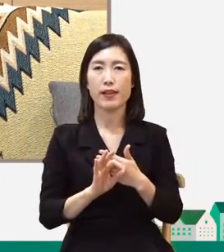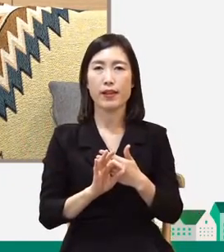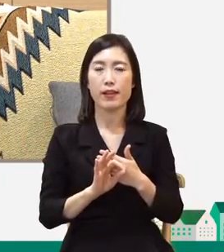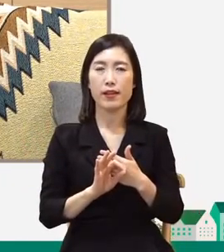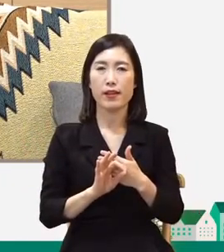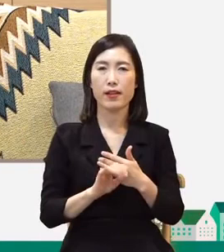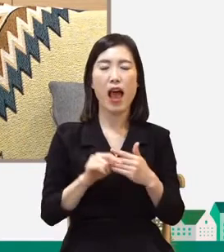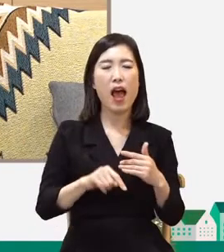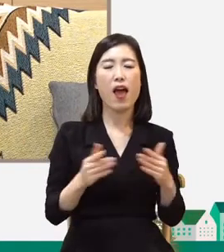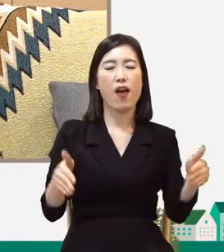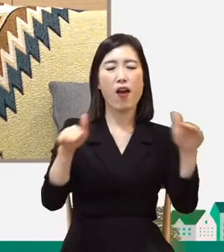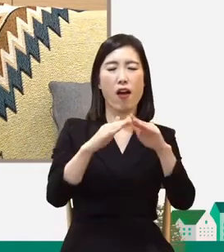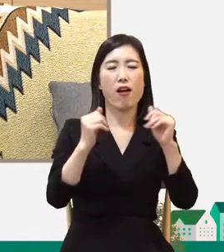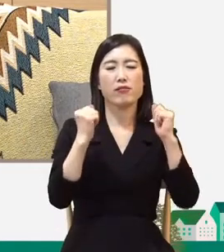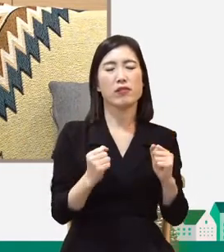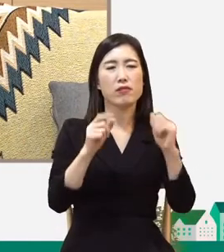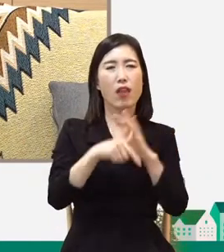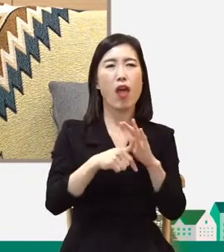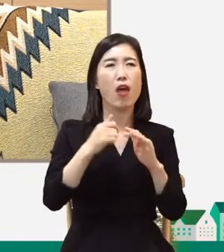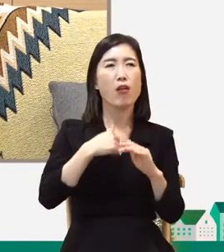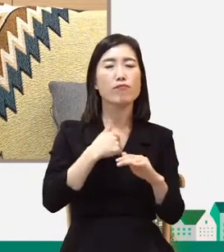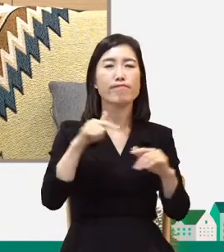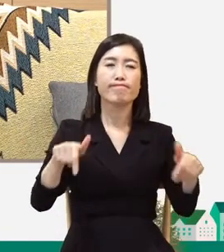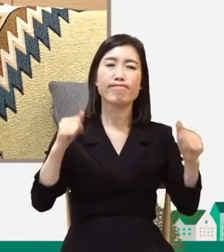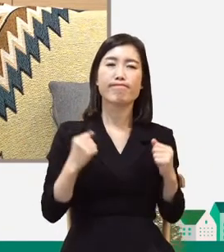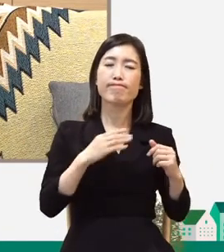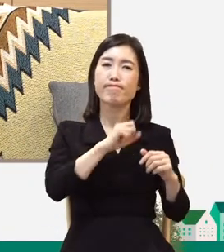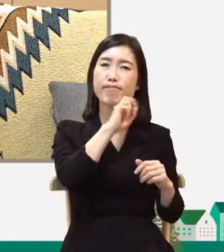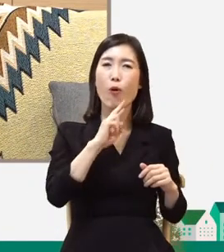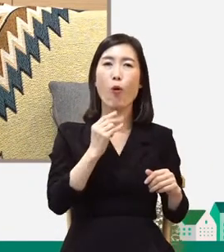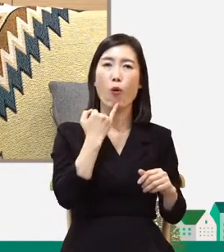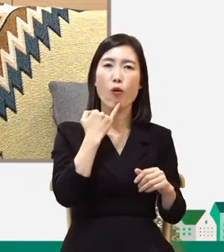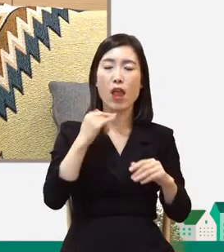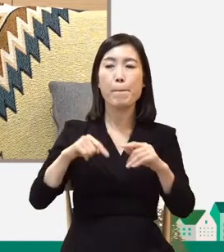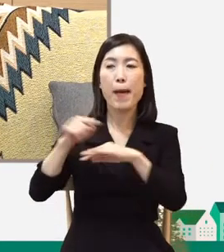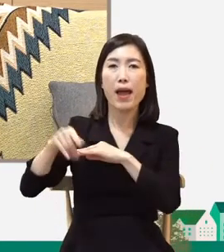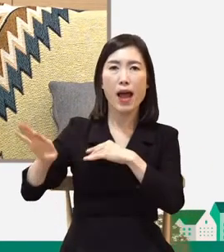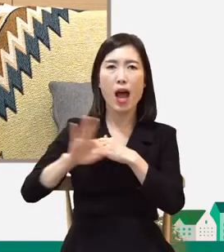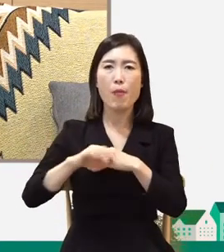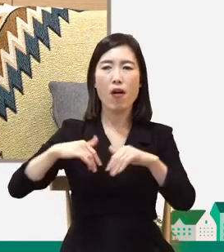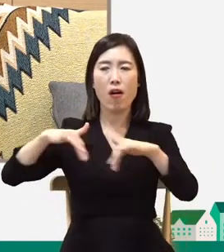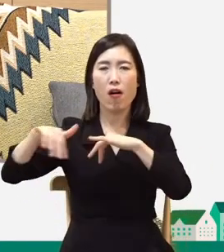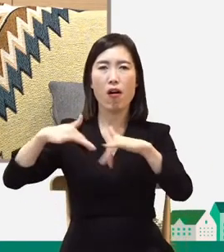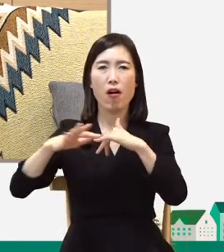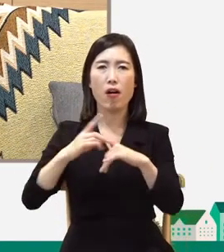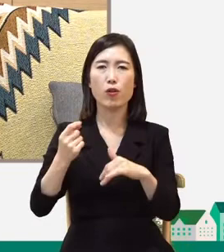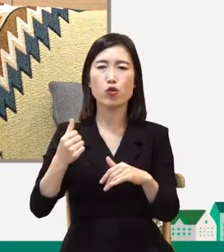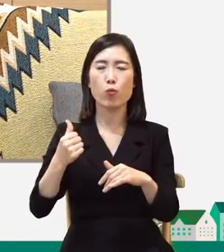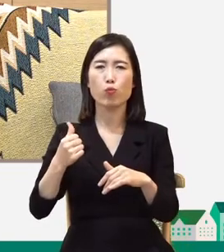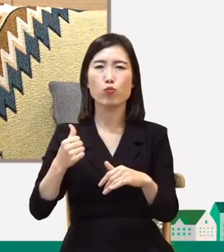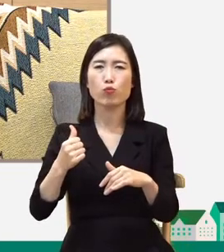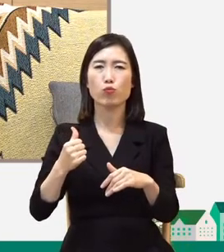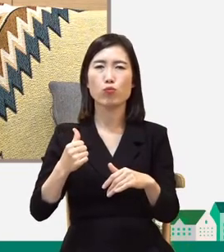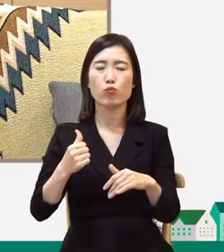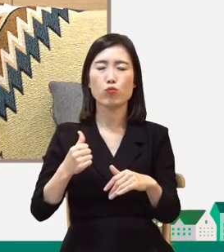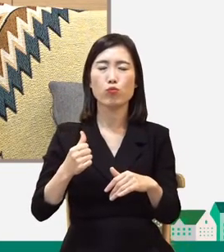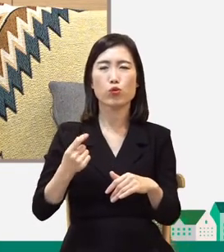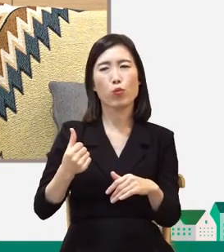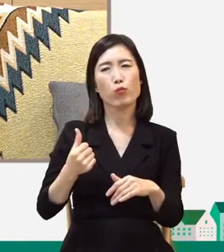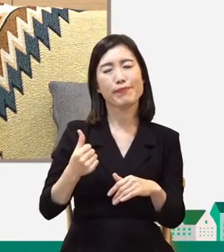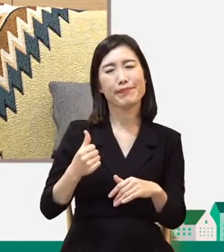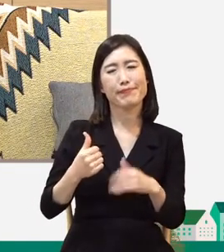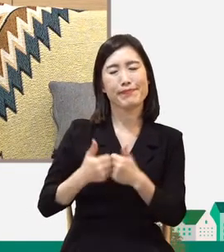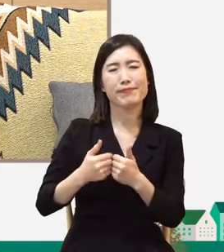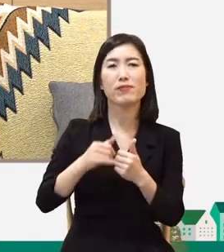꺼려질 때가 있다 이런 말씀 하시더라고요. 그래서 왜 꺼려지셔요? 그랬더니 사람들이 자기를 보면 무서워할까 봐 그게